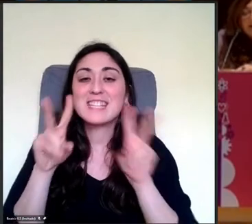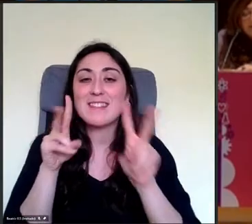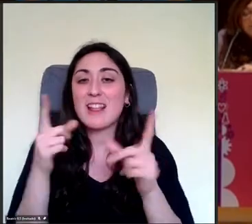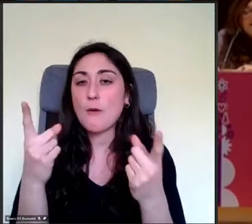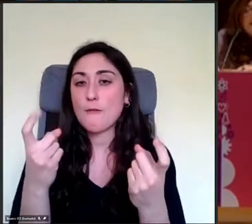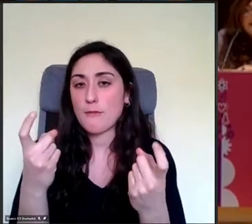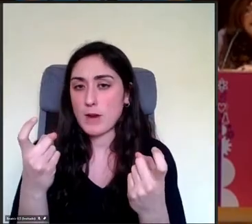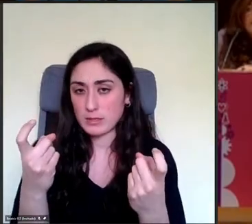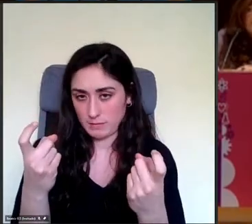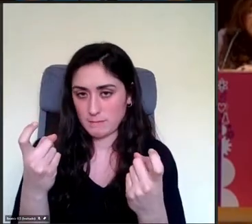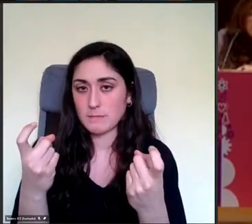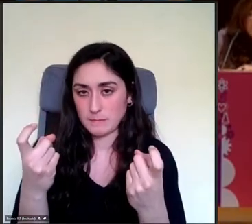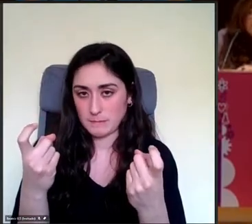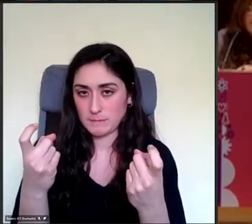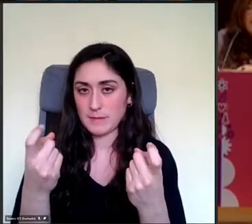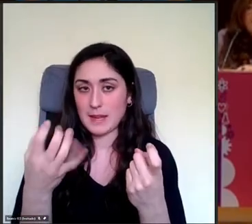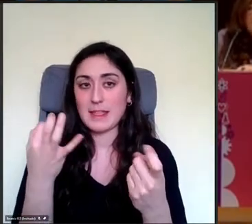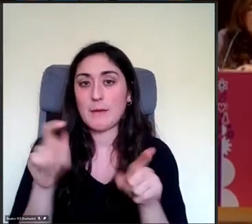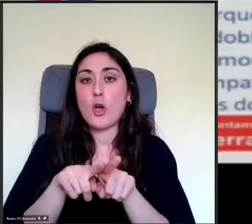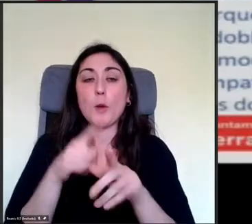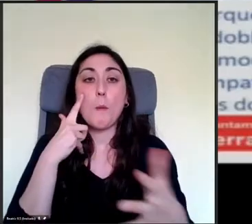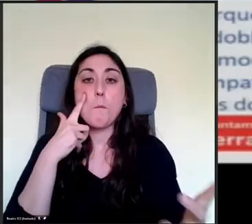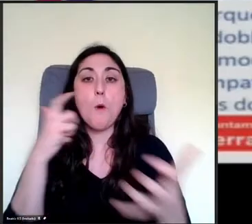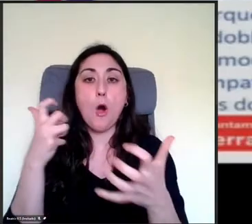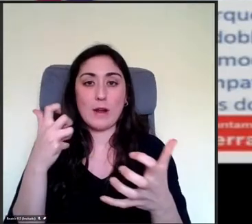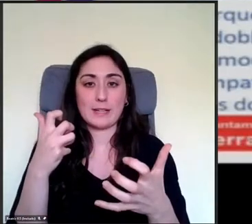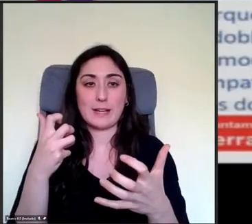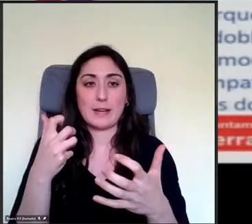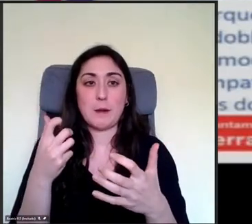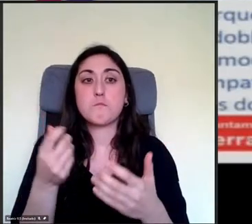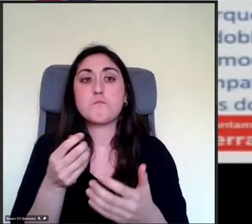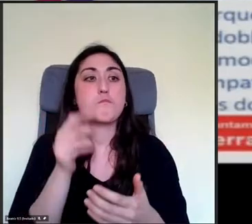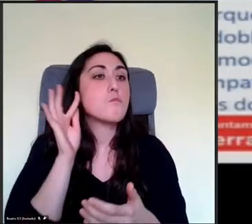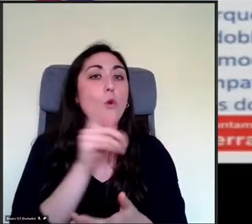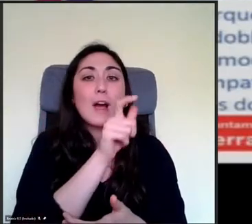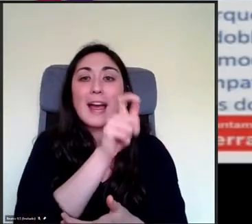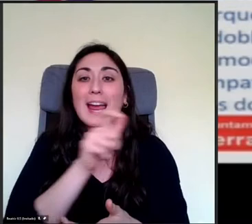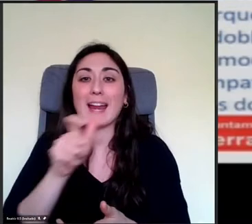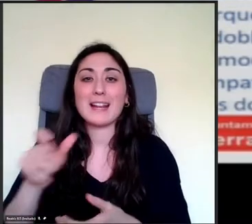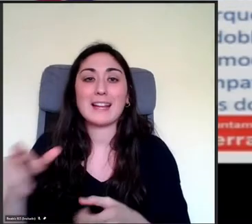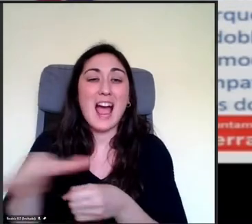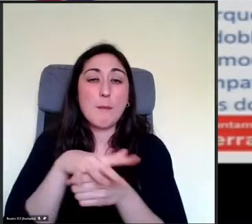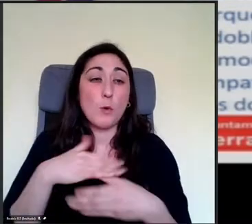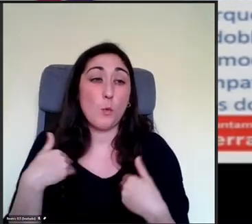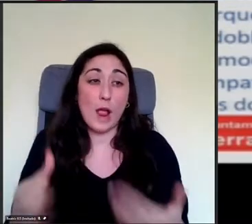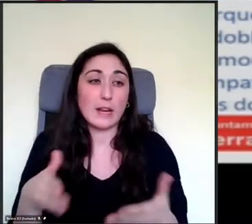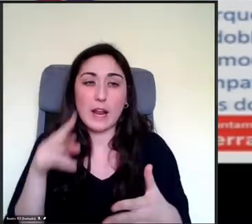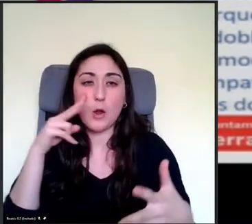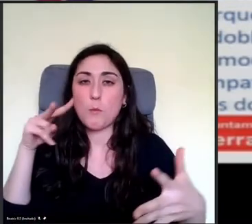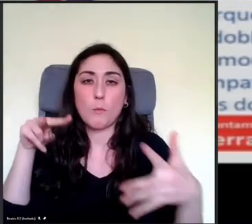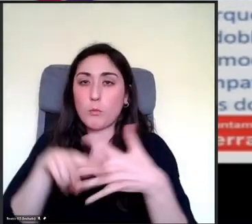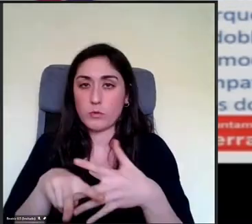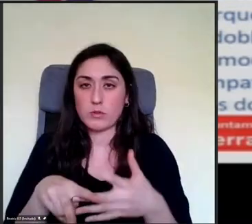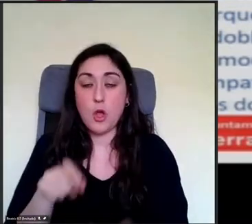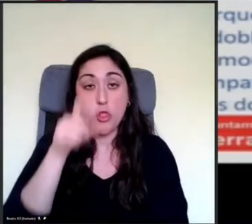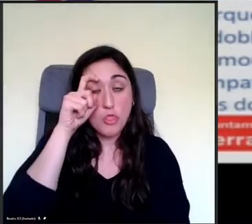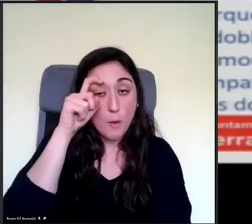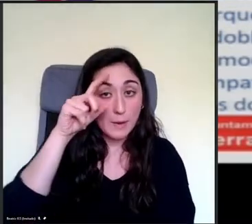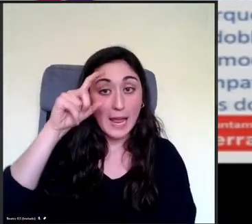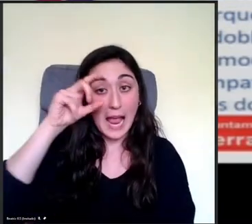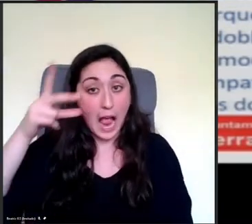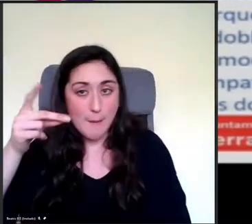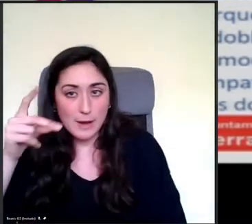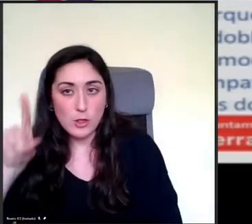la invisibilitat de les dones en tots els àmbits. No són titulars, o els noms i els cognoms no surten com a titulars a